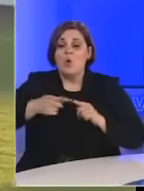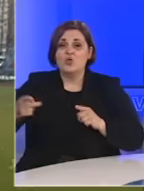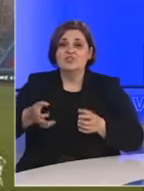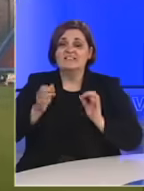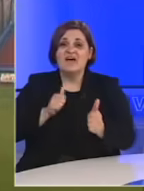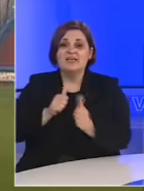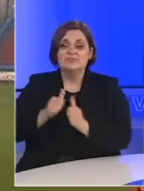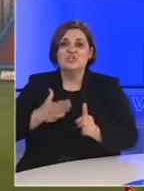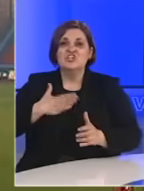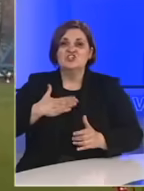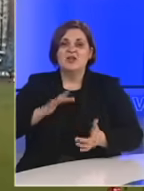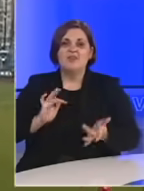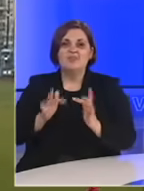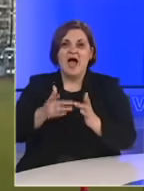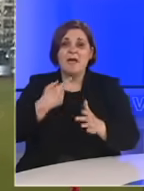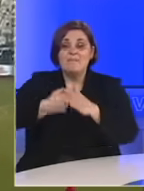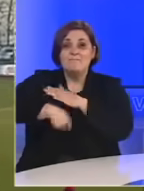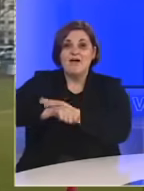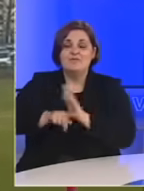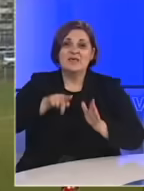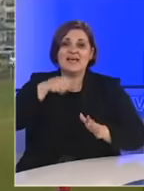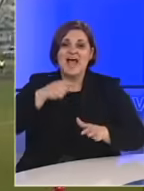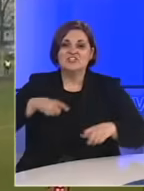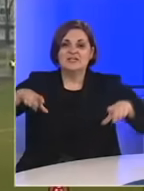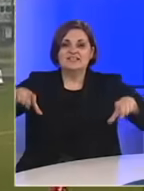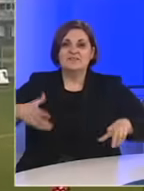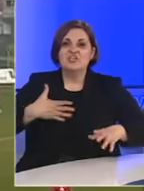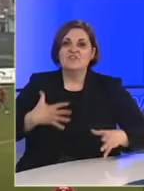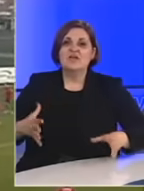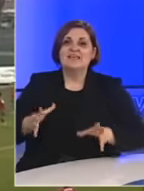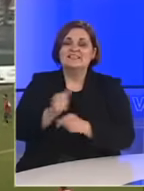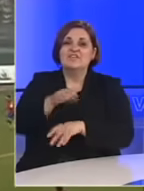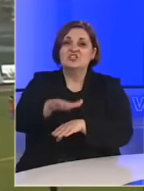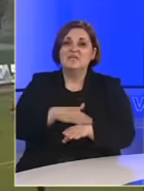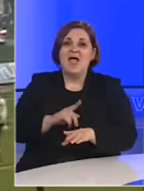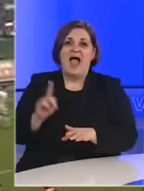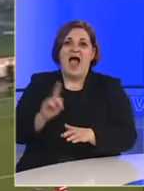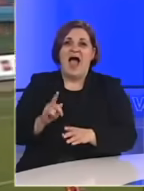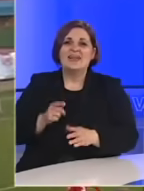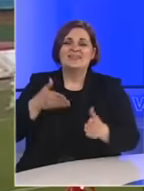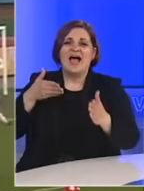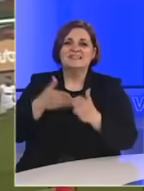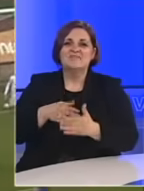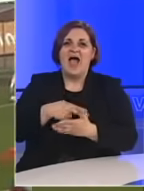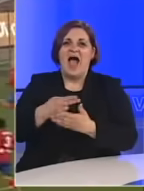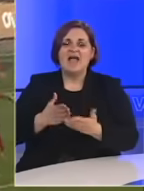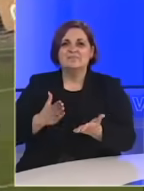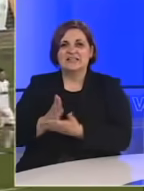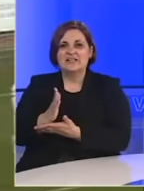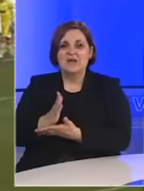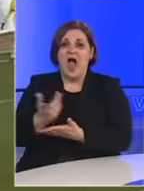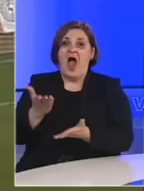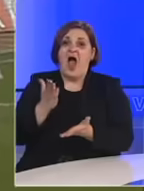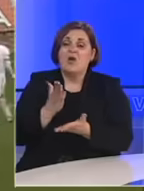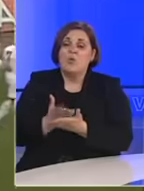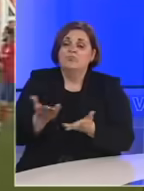Svaki sportista želi da se takmiči, pa i fudbaleri ističu da na terenu žele da završe započeto, a ne da ciljeve ostvaraju administrativnim putem ako to